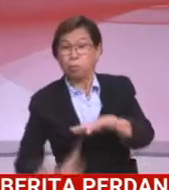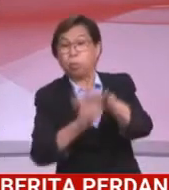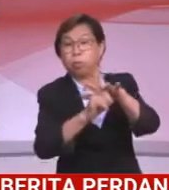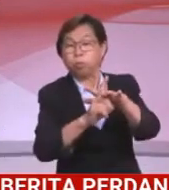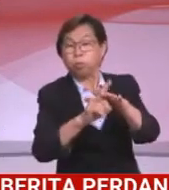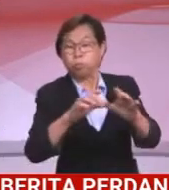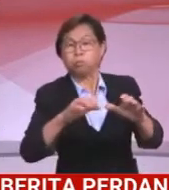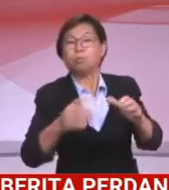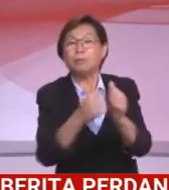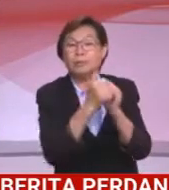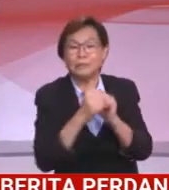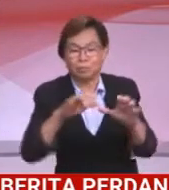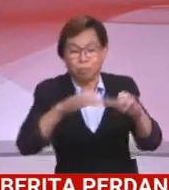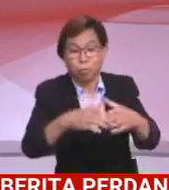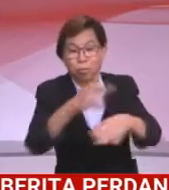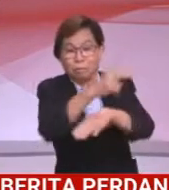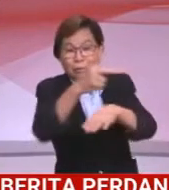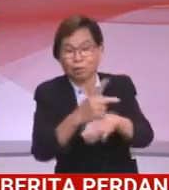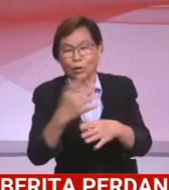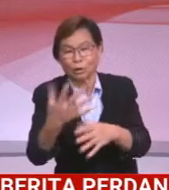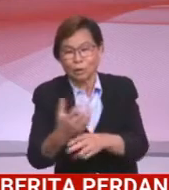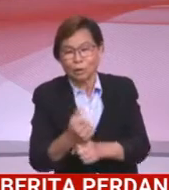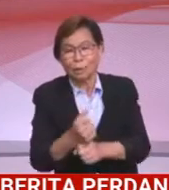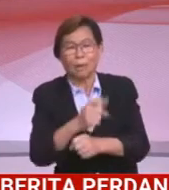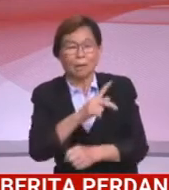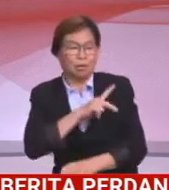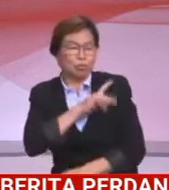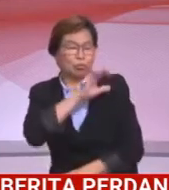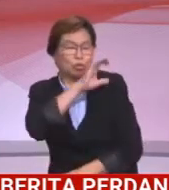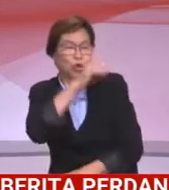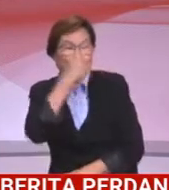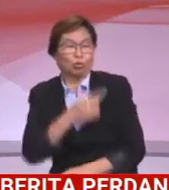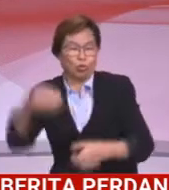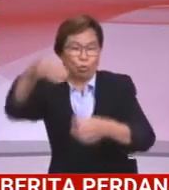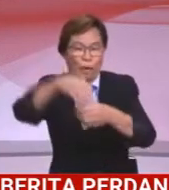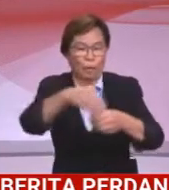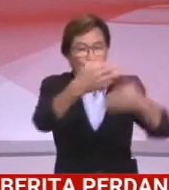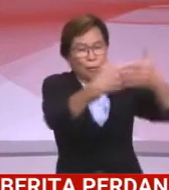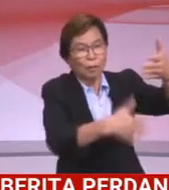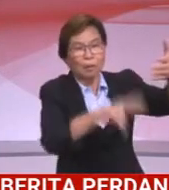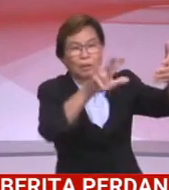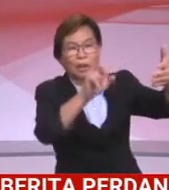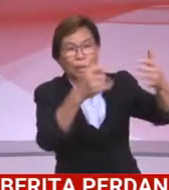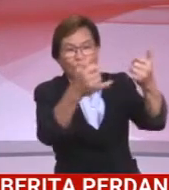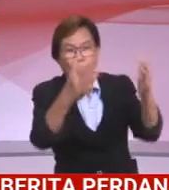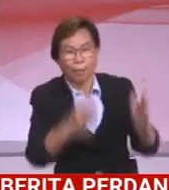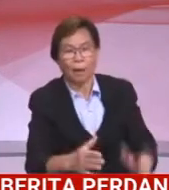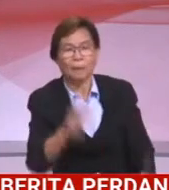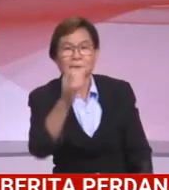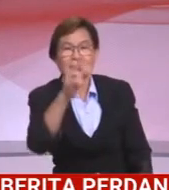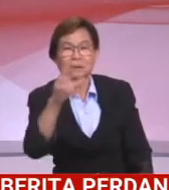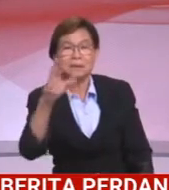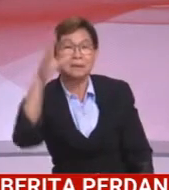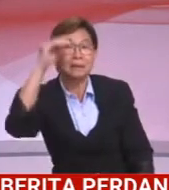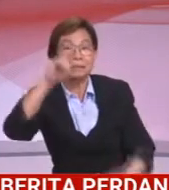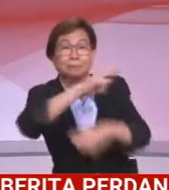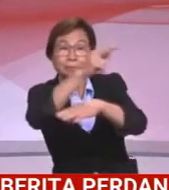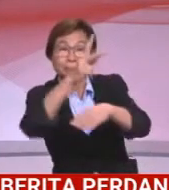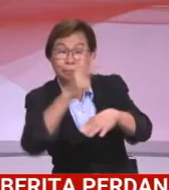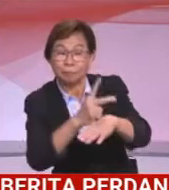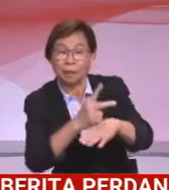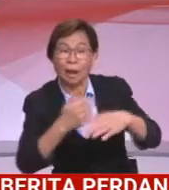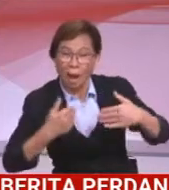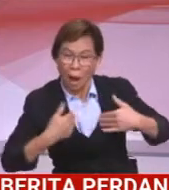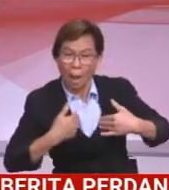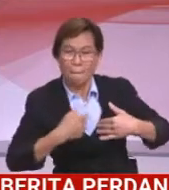skuad kebangsaan mendapat kepercayan ketua jurati arus araj untuk berada dalam senarai 30 pemain Skuad senior lelaki kebangsaan ia dibarisi